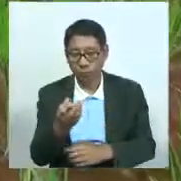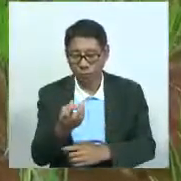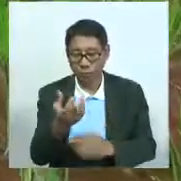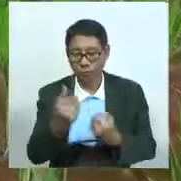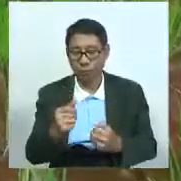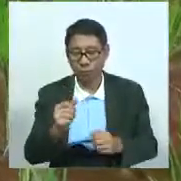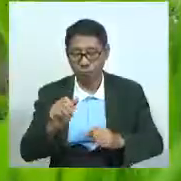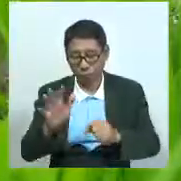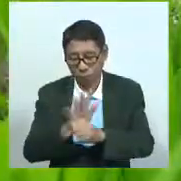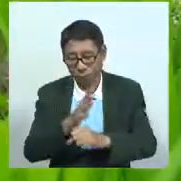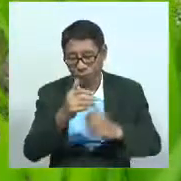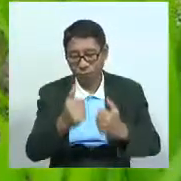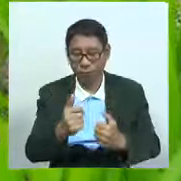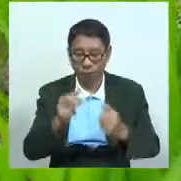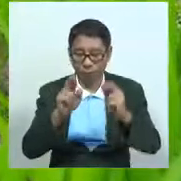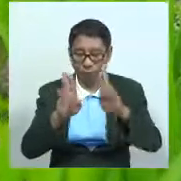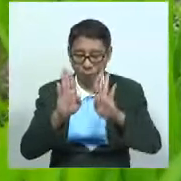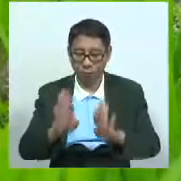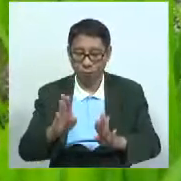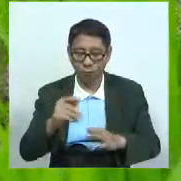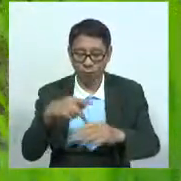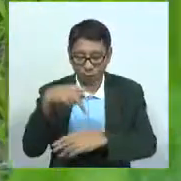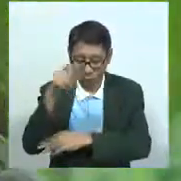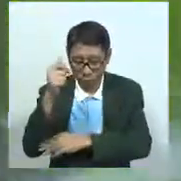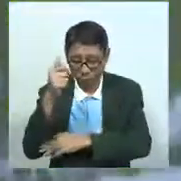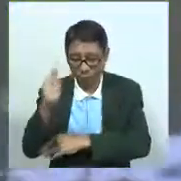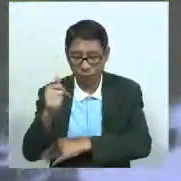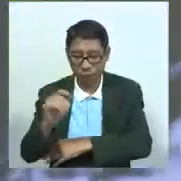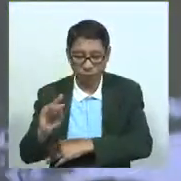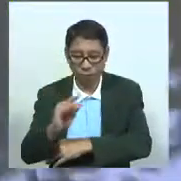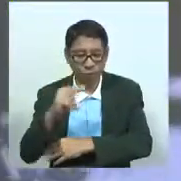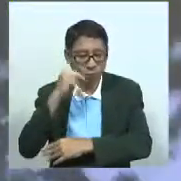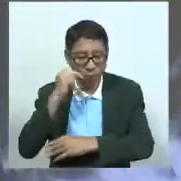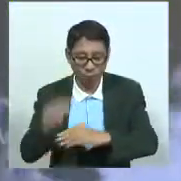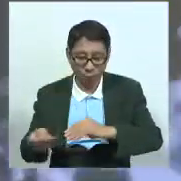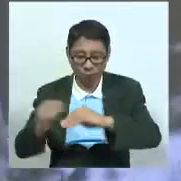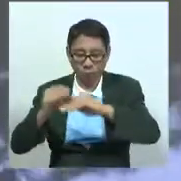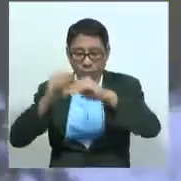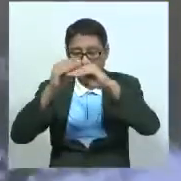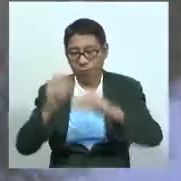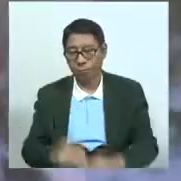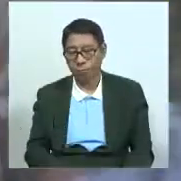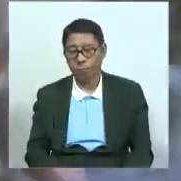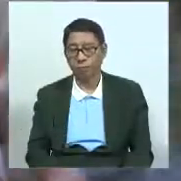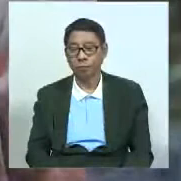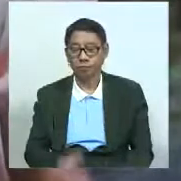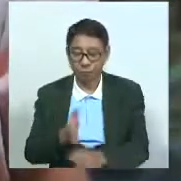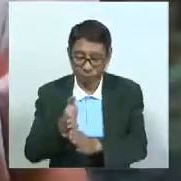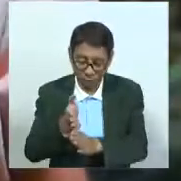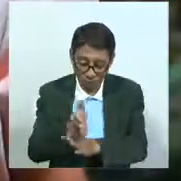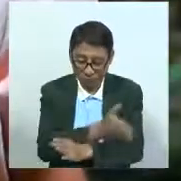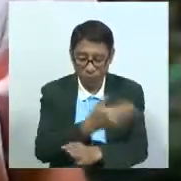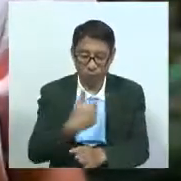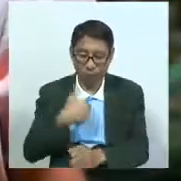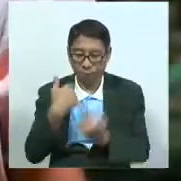ชไร่อุดมสมบูรณ์เมื่อระบบนิเวศป่าต้นน้ำดีสัตว์น้ำก็เพิ่มจำนวนขึ้น ก่อนหน้านี้ก็คือ